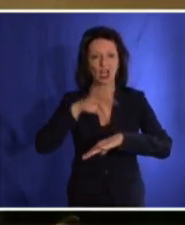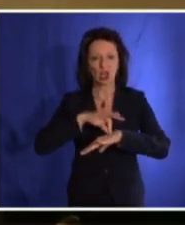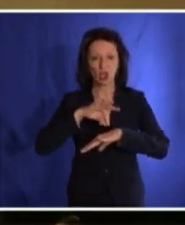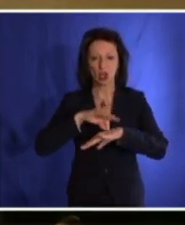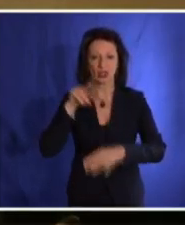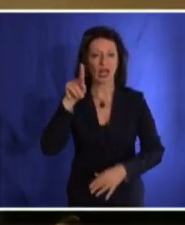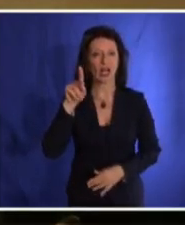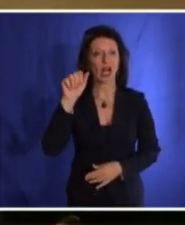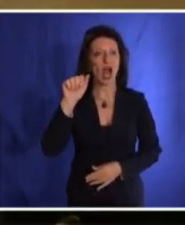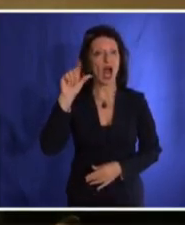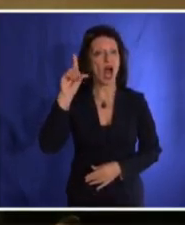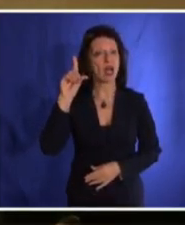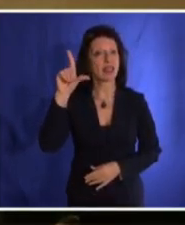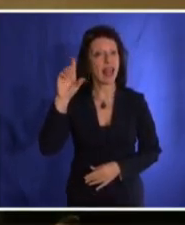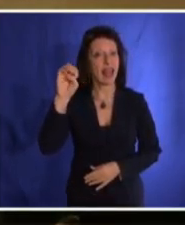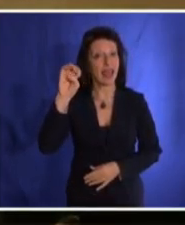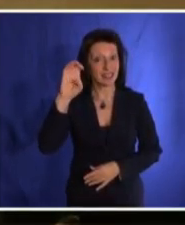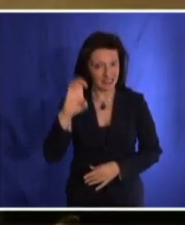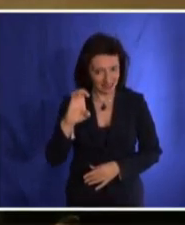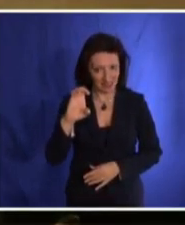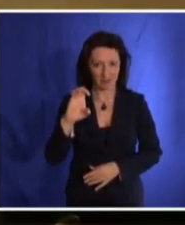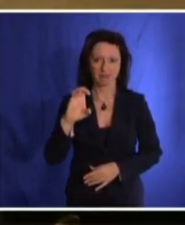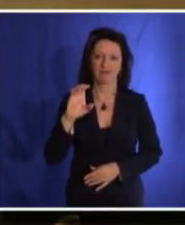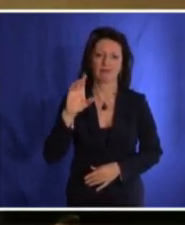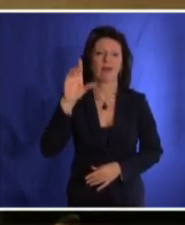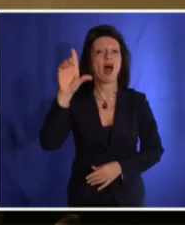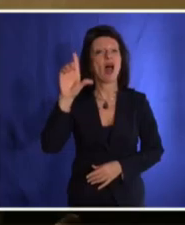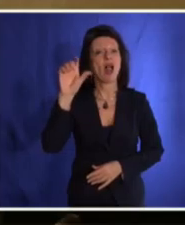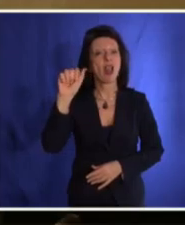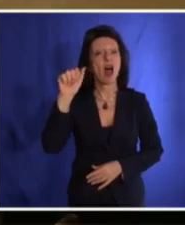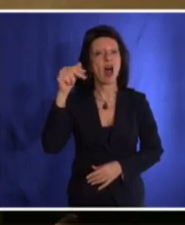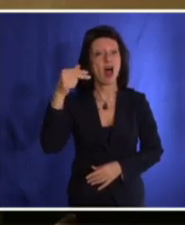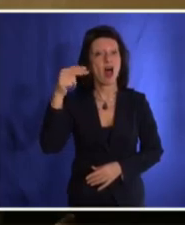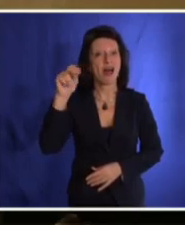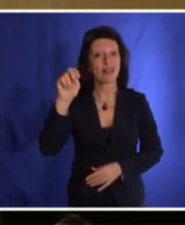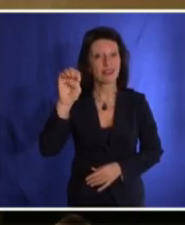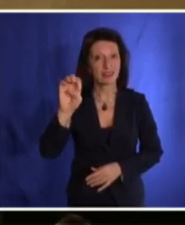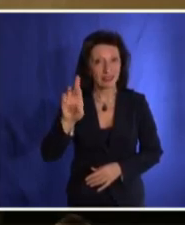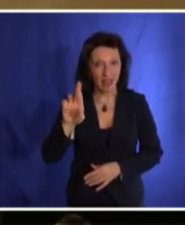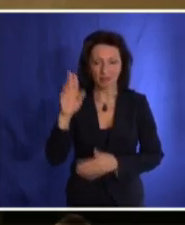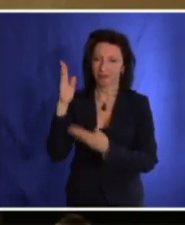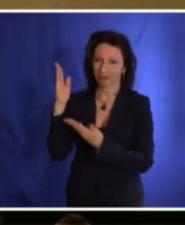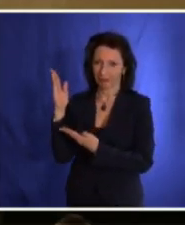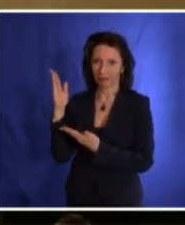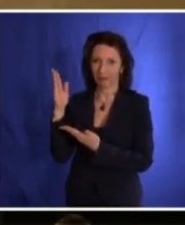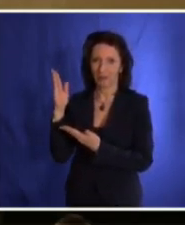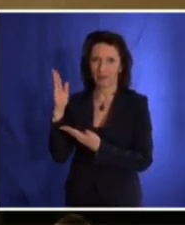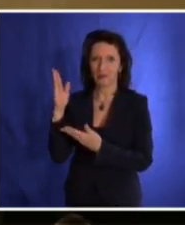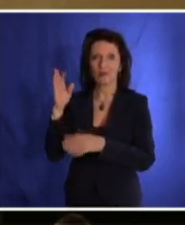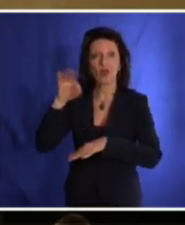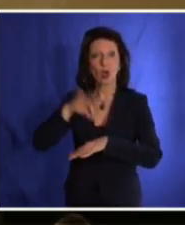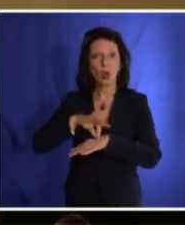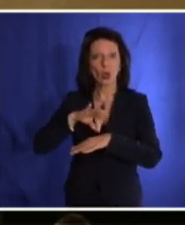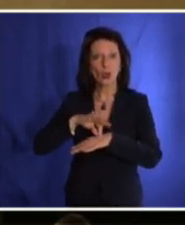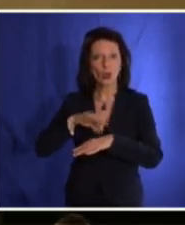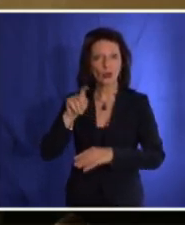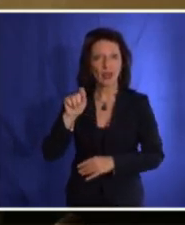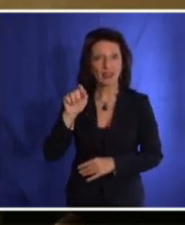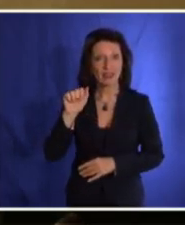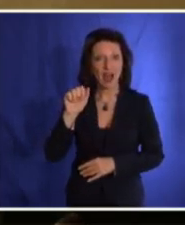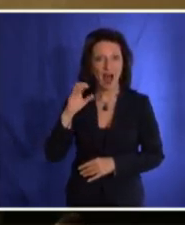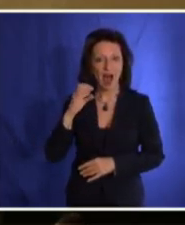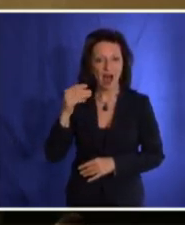Kadletz, Direktor Dr. Hans Lahner und Dr. Helmut Tacho.